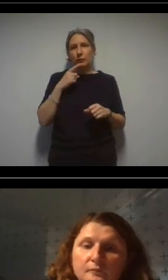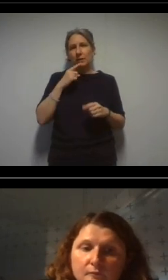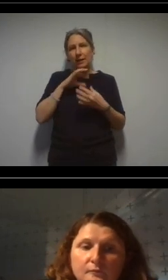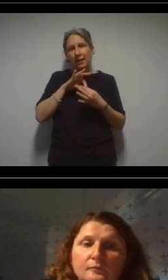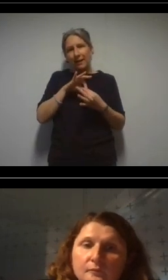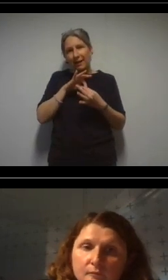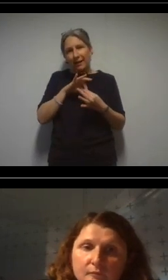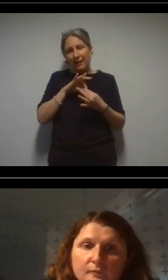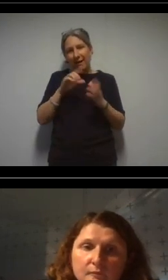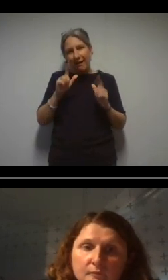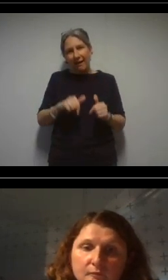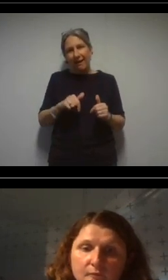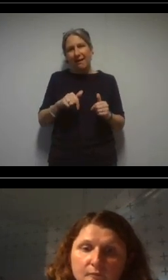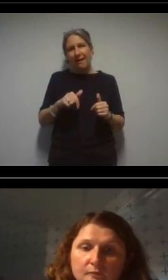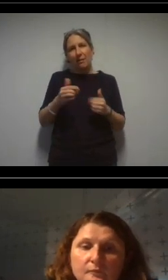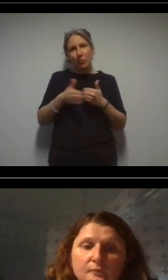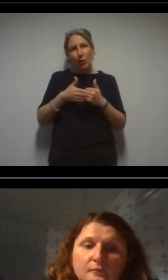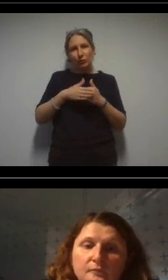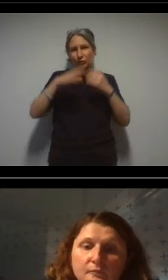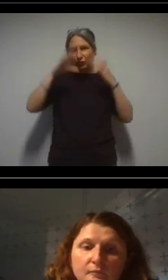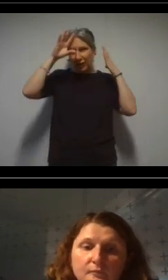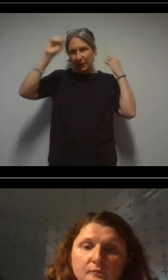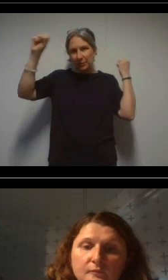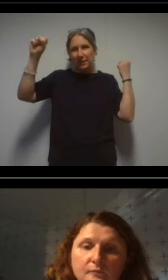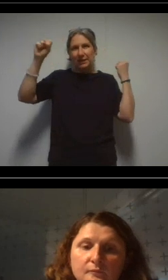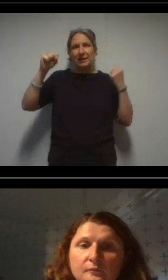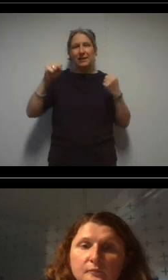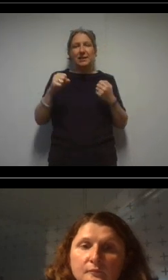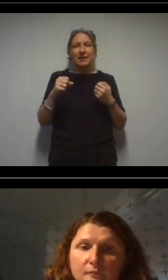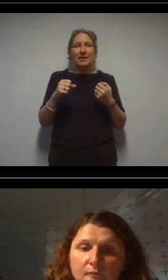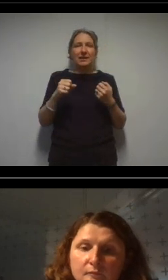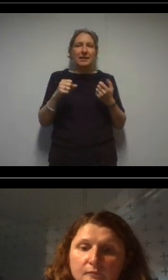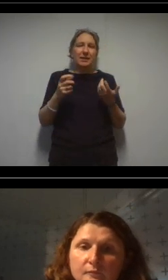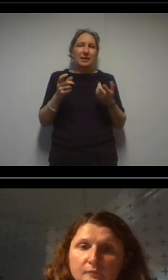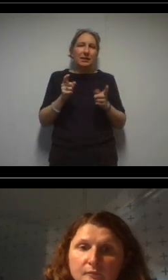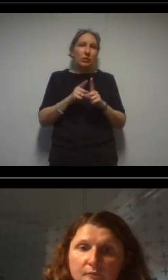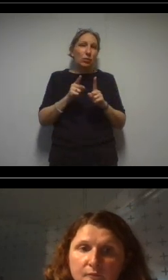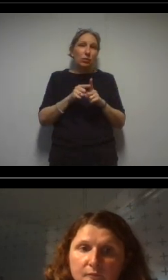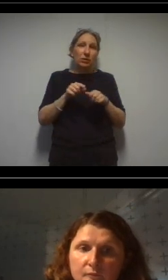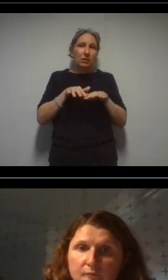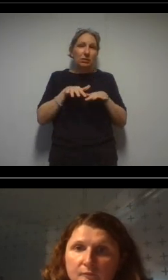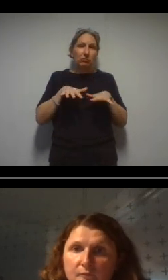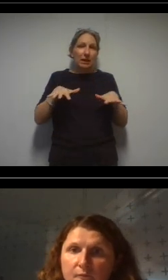avec les académies, très proches, et avec le tissu